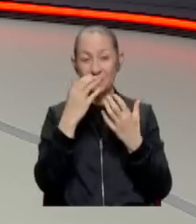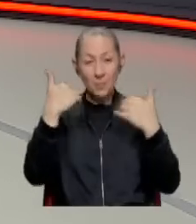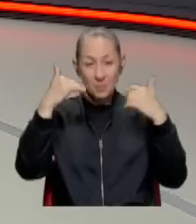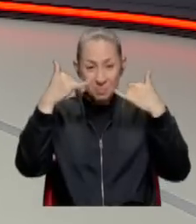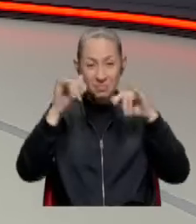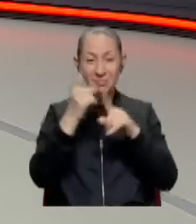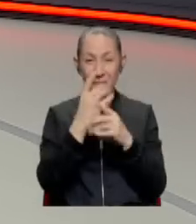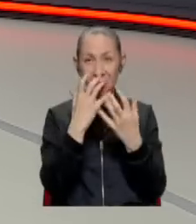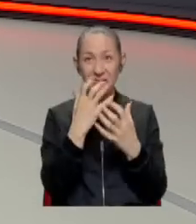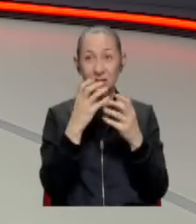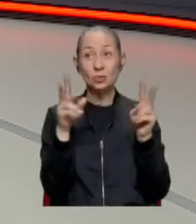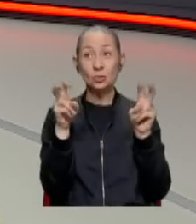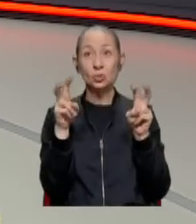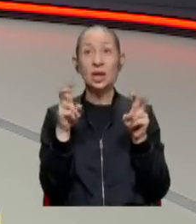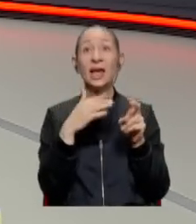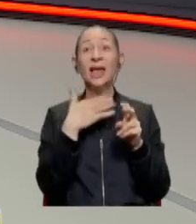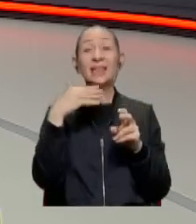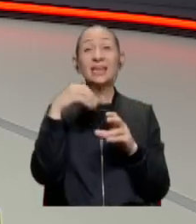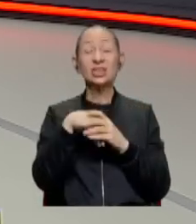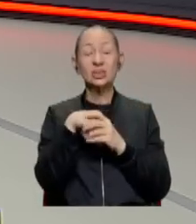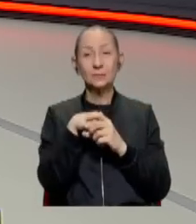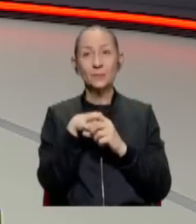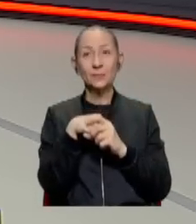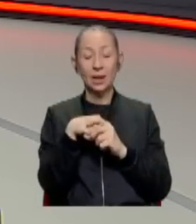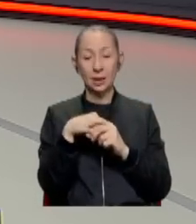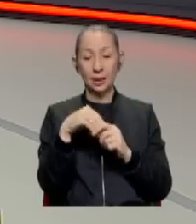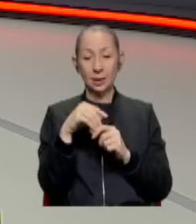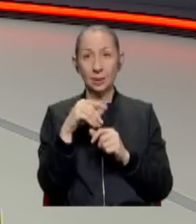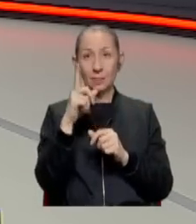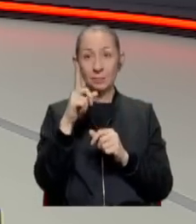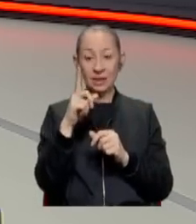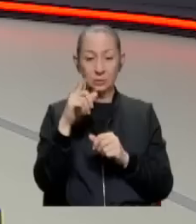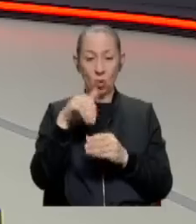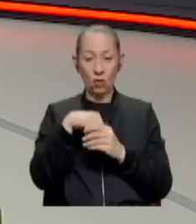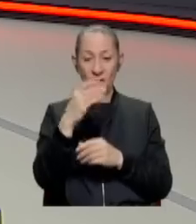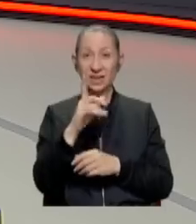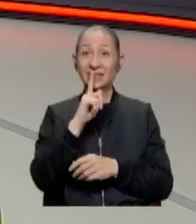konusunu ya et için şimdi bir seçmen talebi